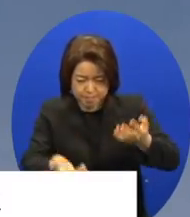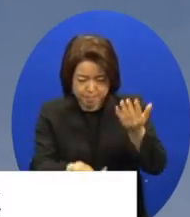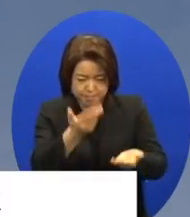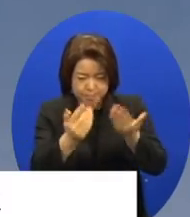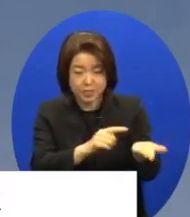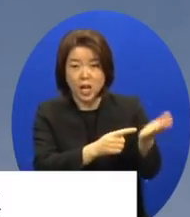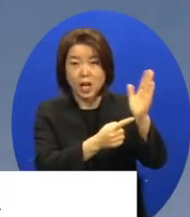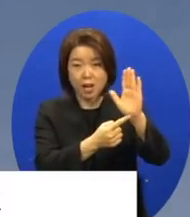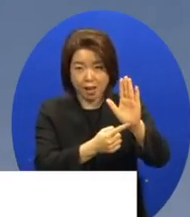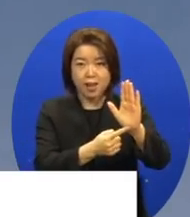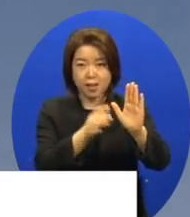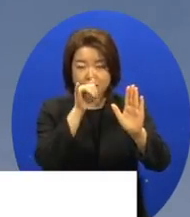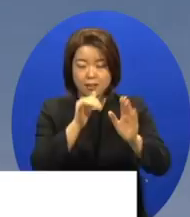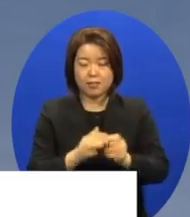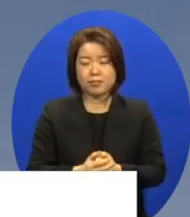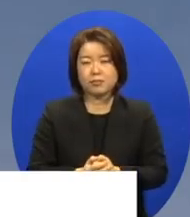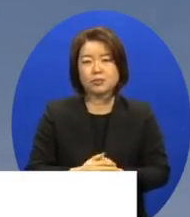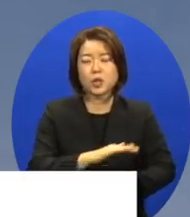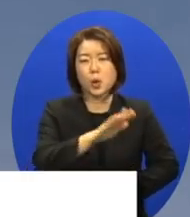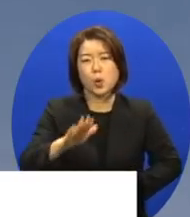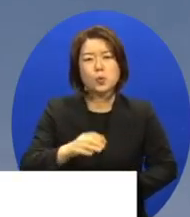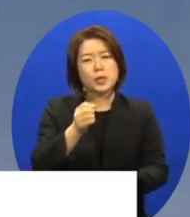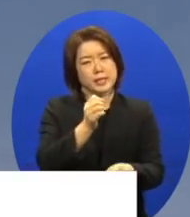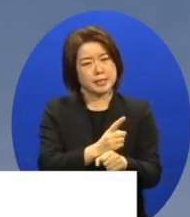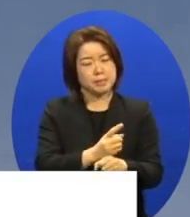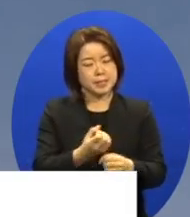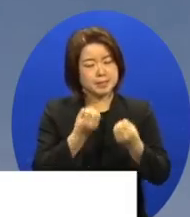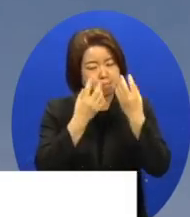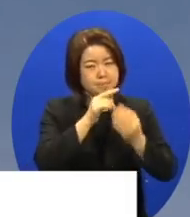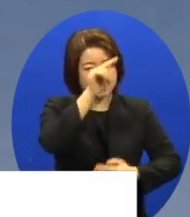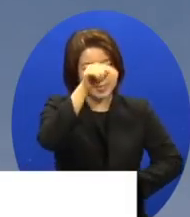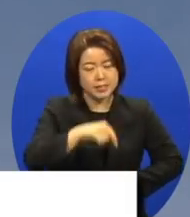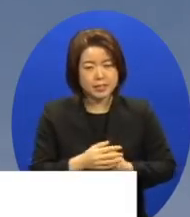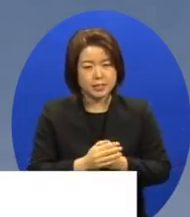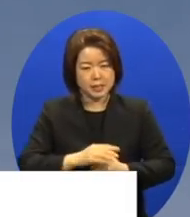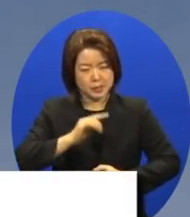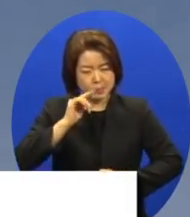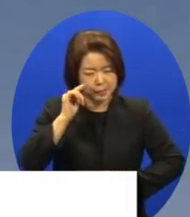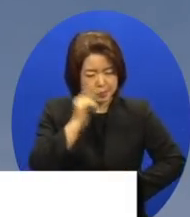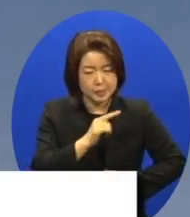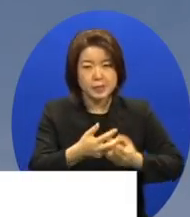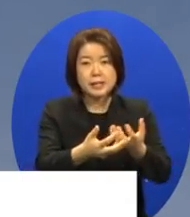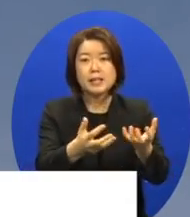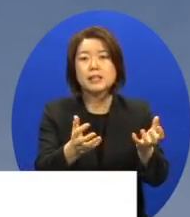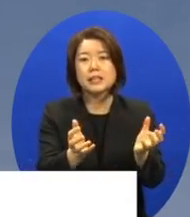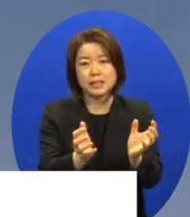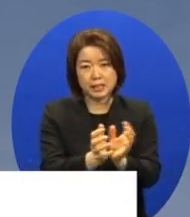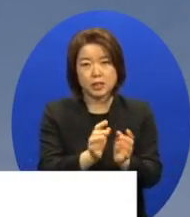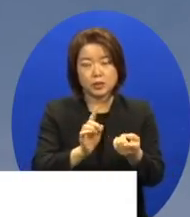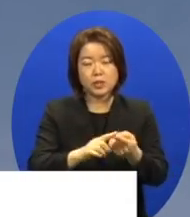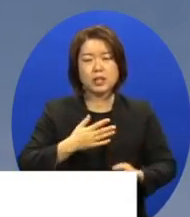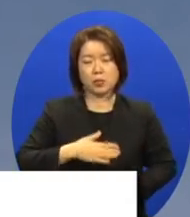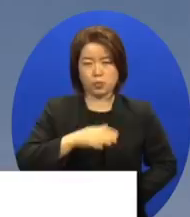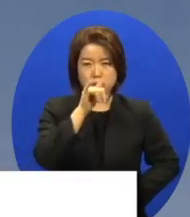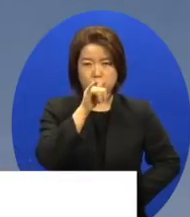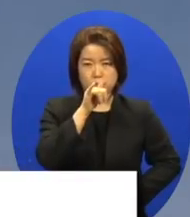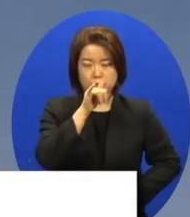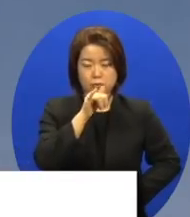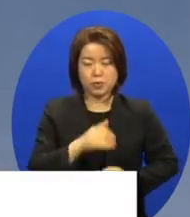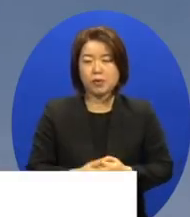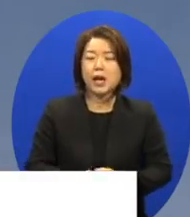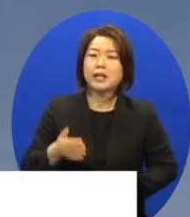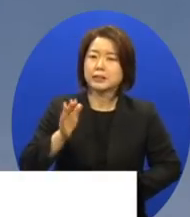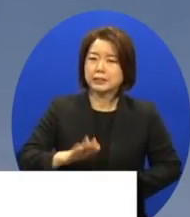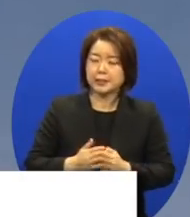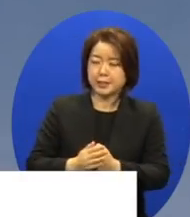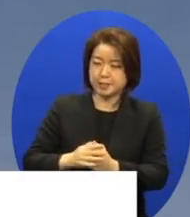겠지요 우리는 이미 신천리 가 대단히 악한 사악한 집단인 것에 알고 있었습니다 그러나